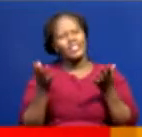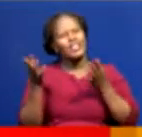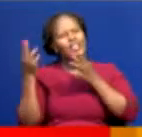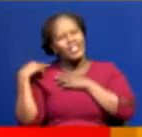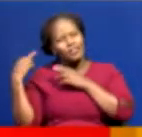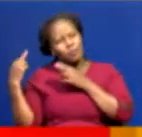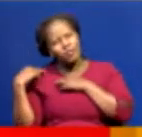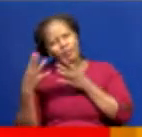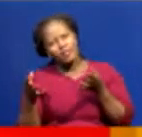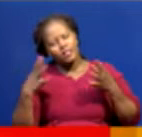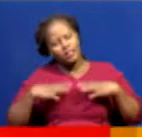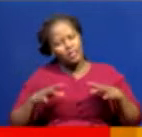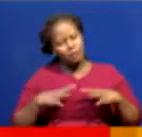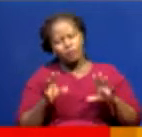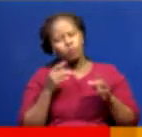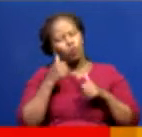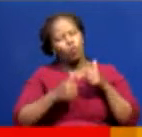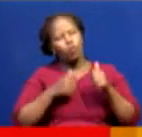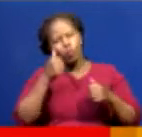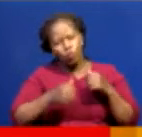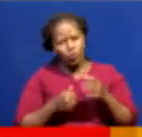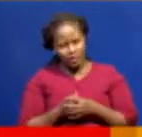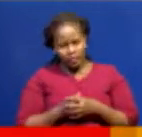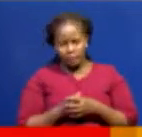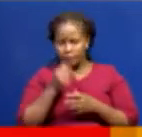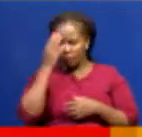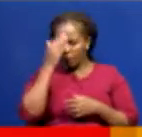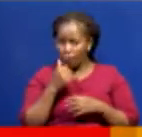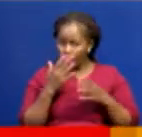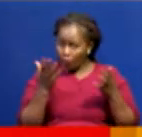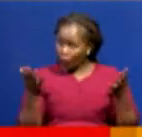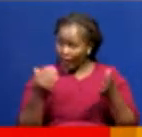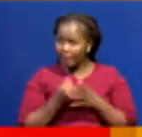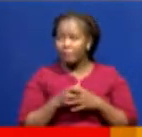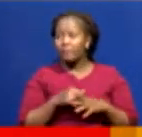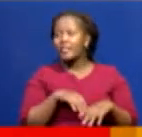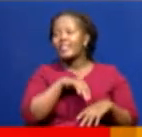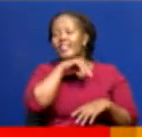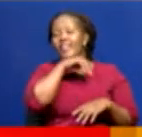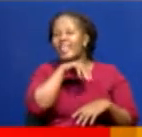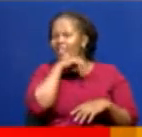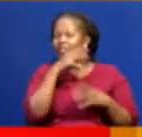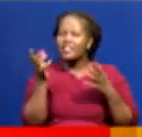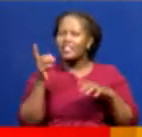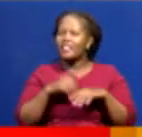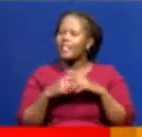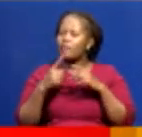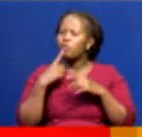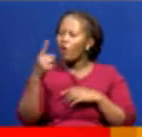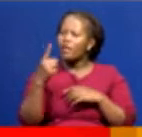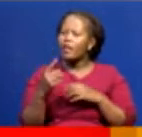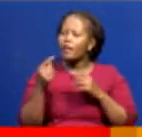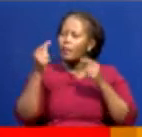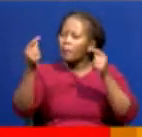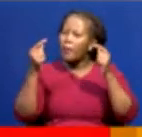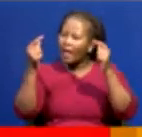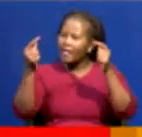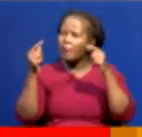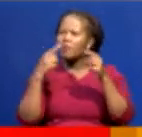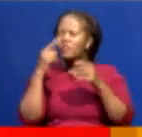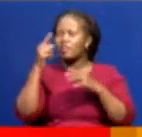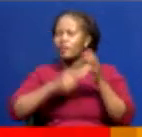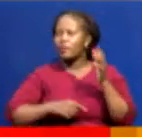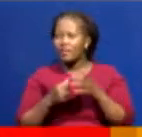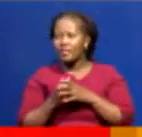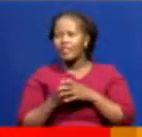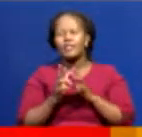ambao wanaitisha maandamano lilipi? Manake unaangalia Raila Odinga anapoitisha yale maandamano, anasema ya kwamba maandamano